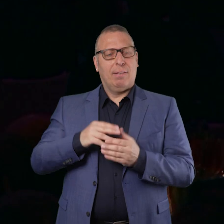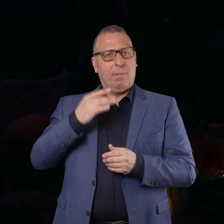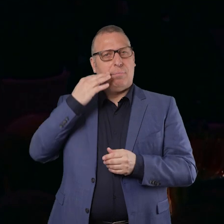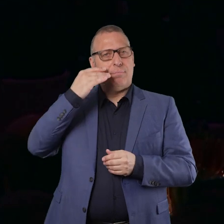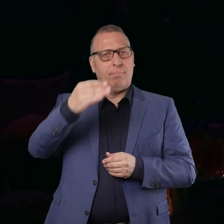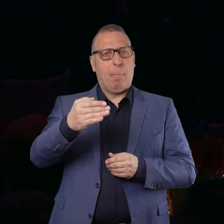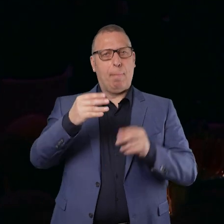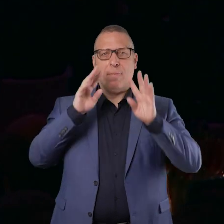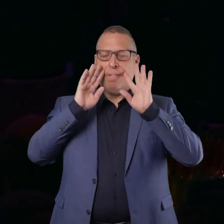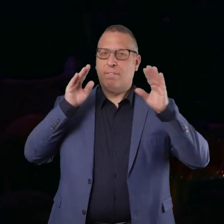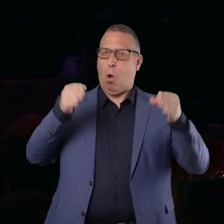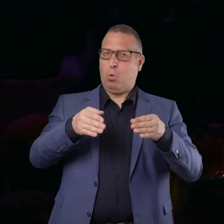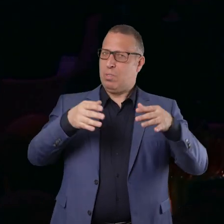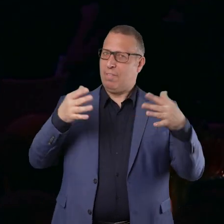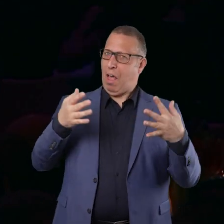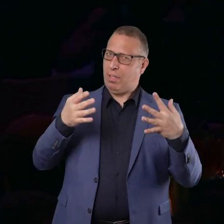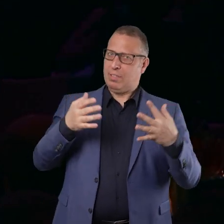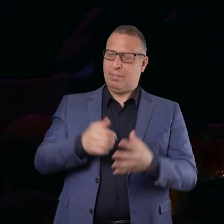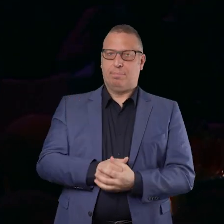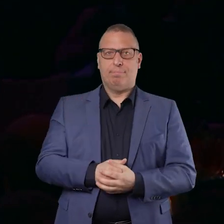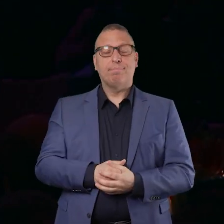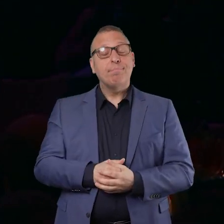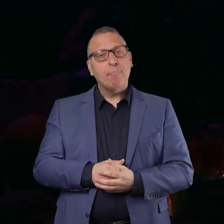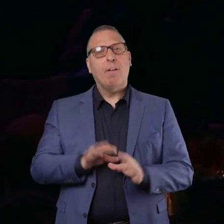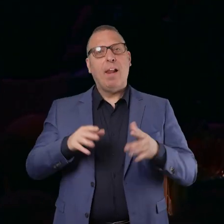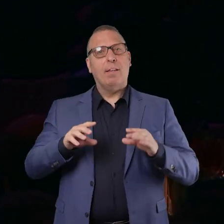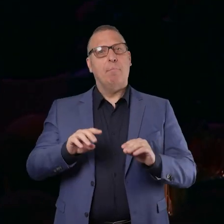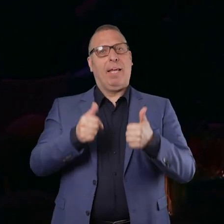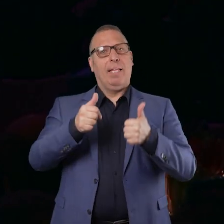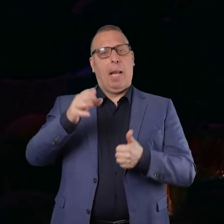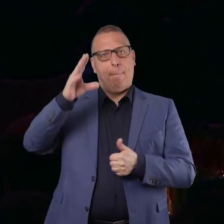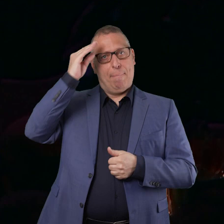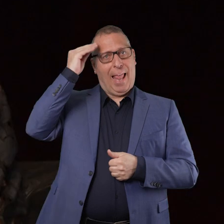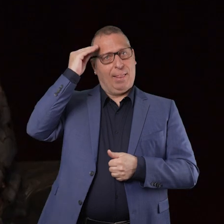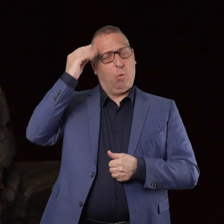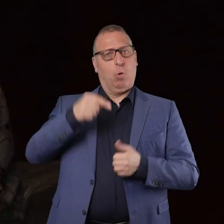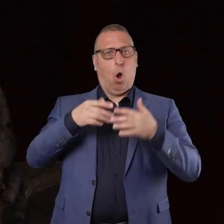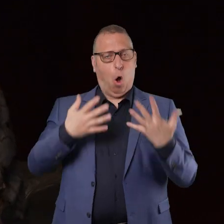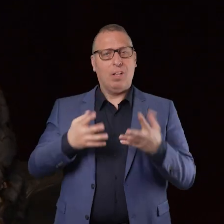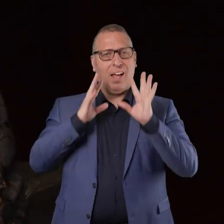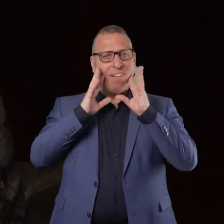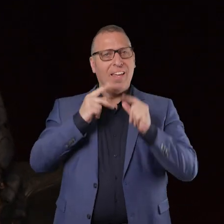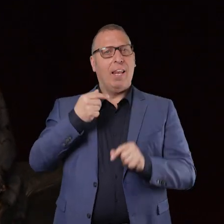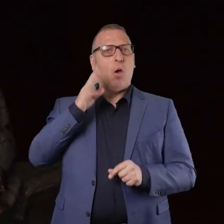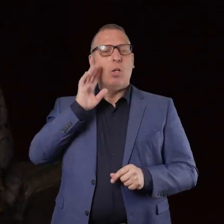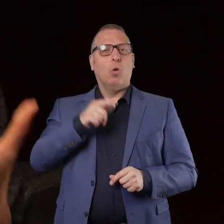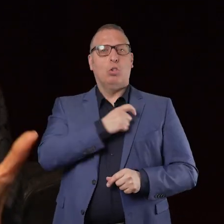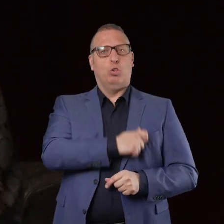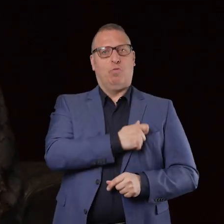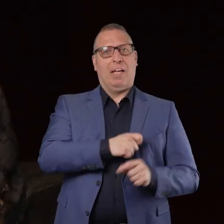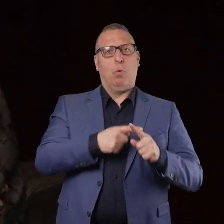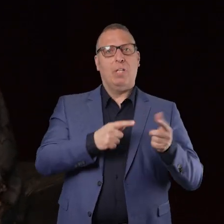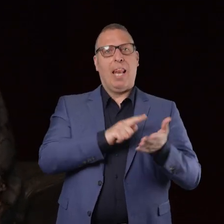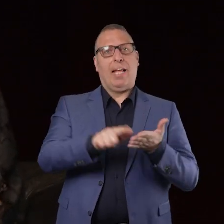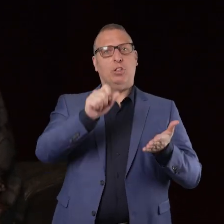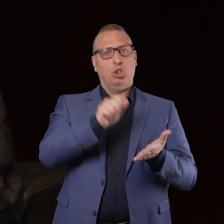naher Zukunft, so der Fokus? Ja, fangen wir vielleicht mit dem Bildungsbereich an. Wir haben heute viel gehört, dass die Schweiz